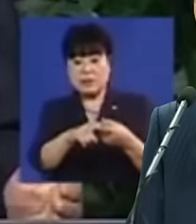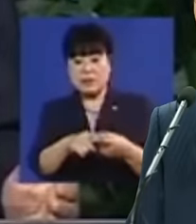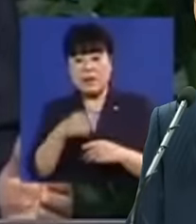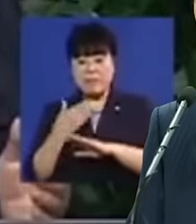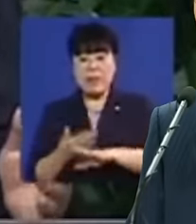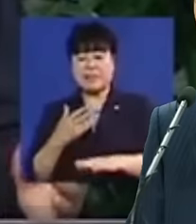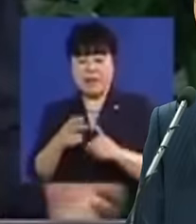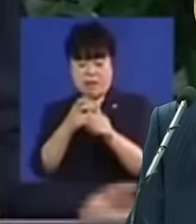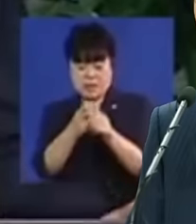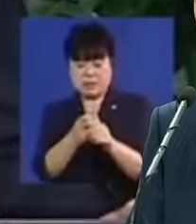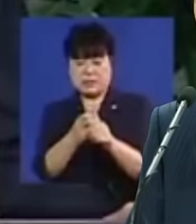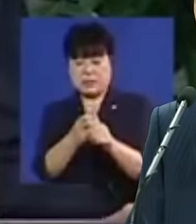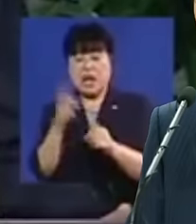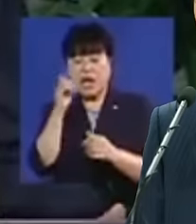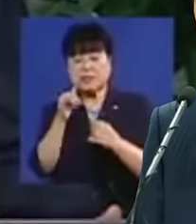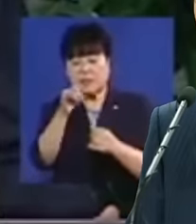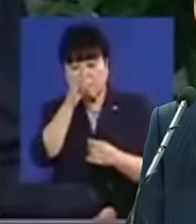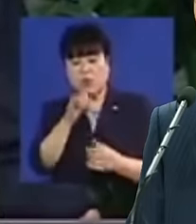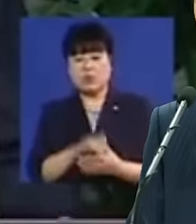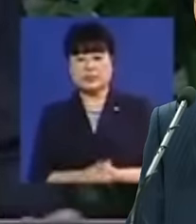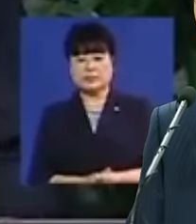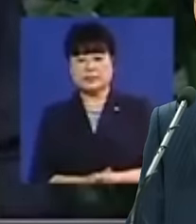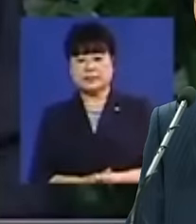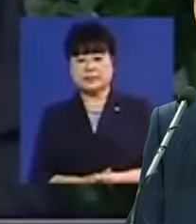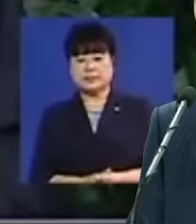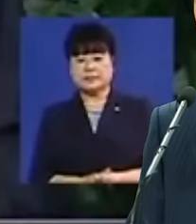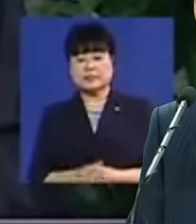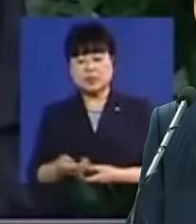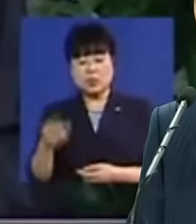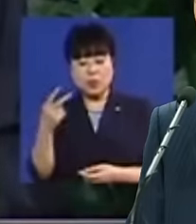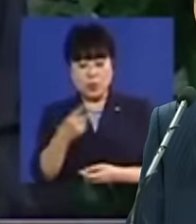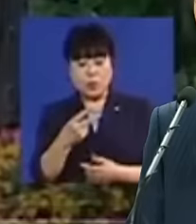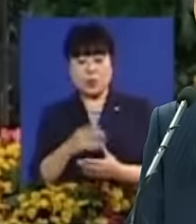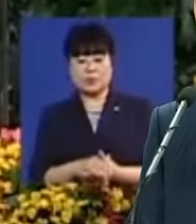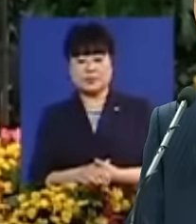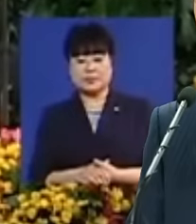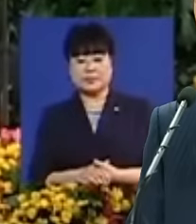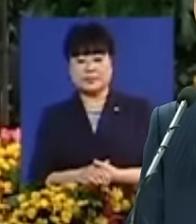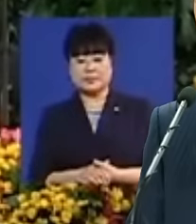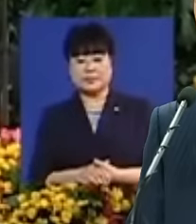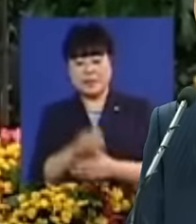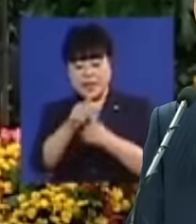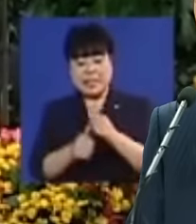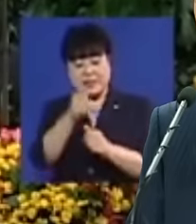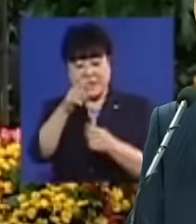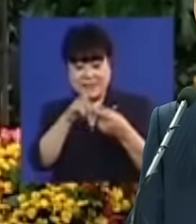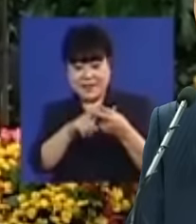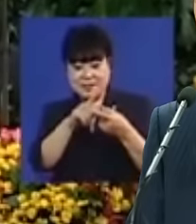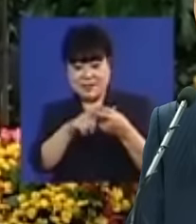반역하는 악한 사람이 있는 것입니다. 그러나 또 하나님